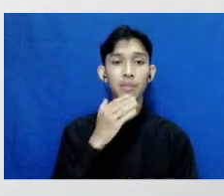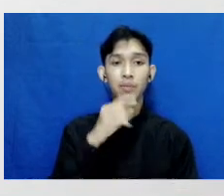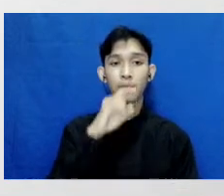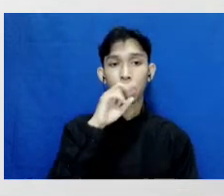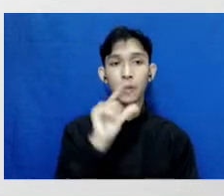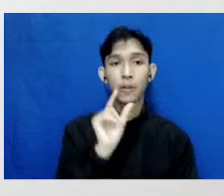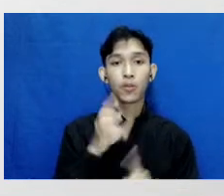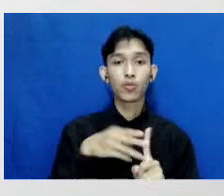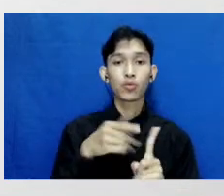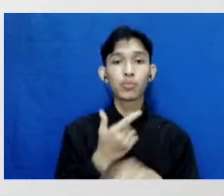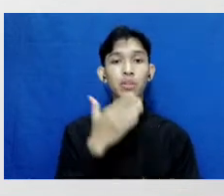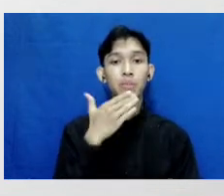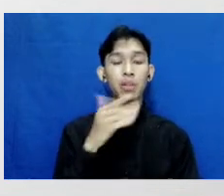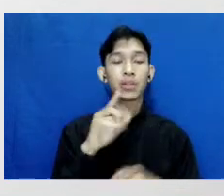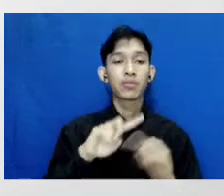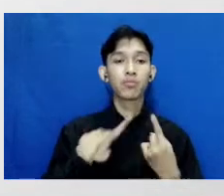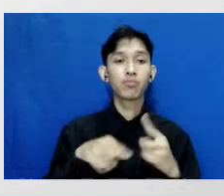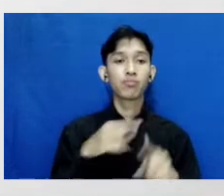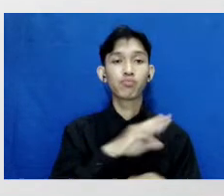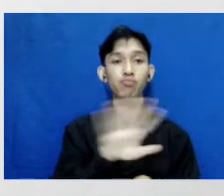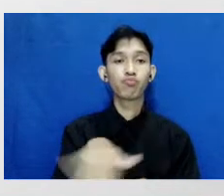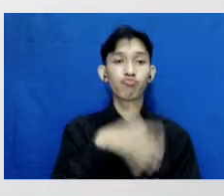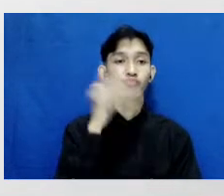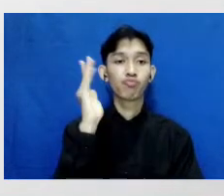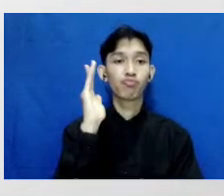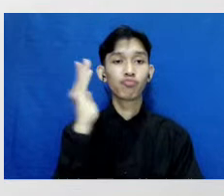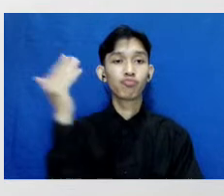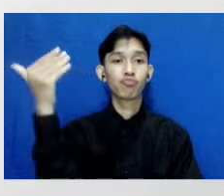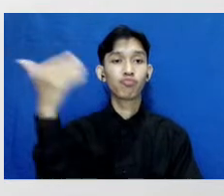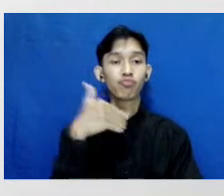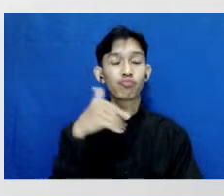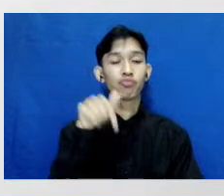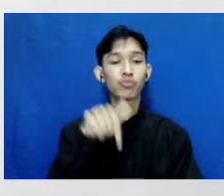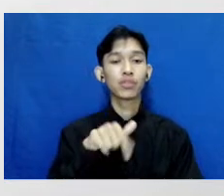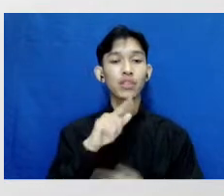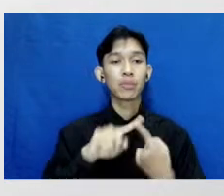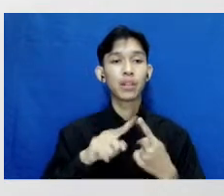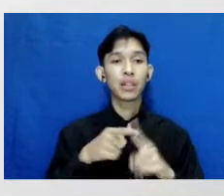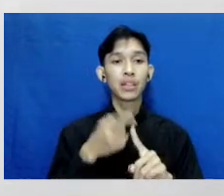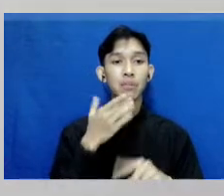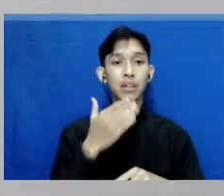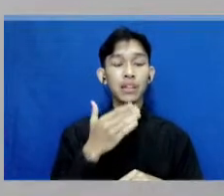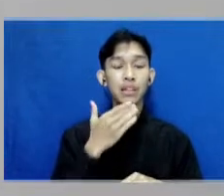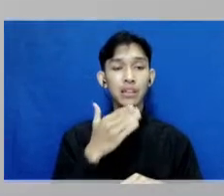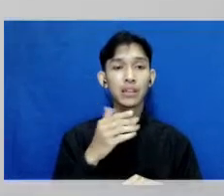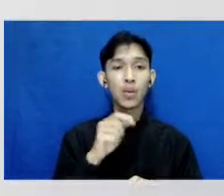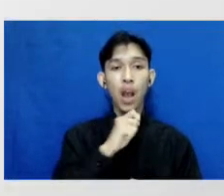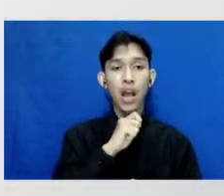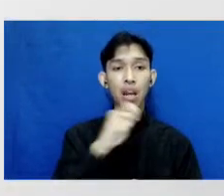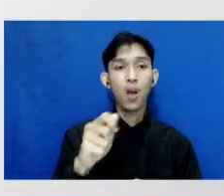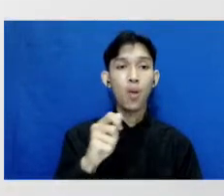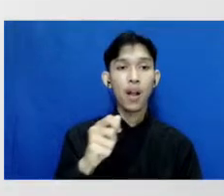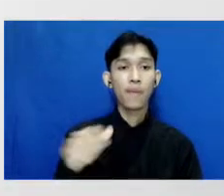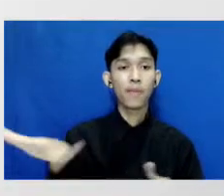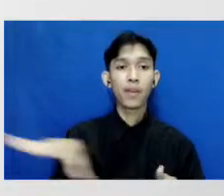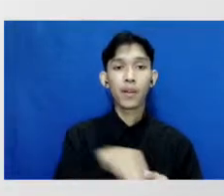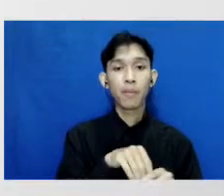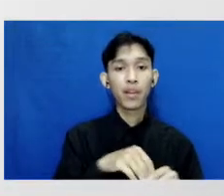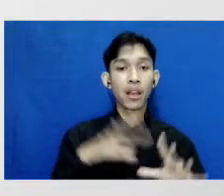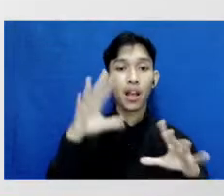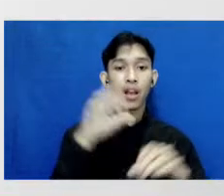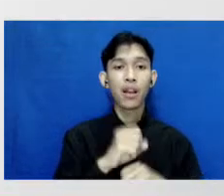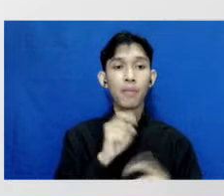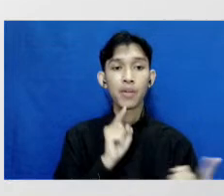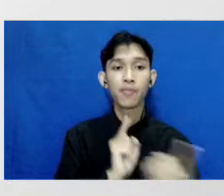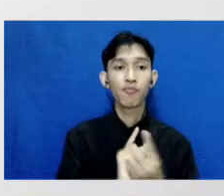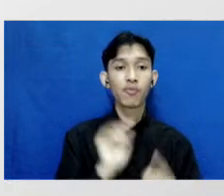untuk seluruh narasumber yang sudah hadir hari ini. Terima kasih juga untuk rekan-rekan wartawan yang berpartisipasi. Kita berharap dari pertemuan